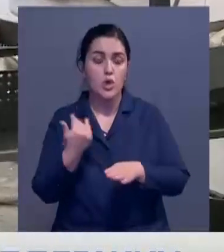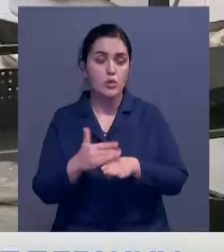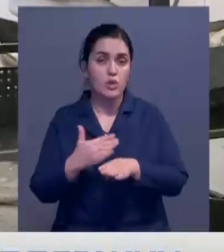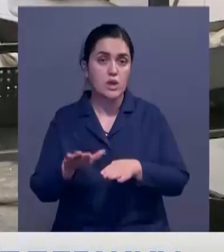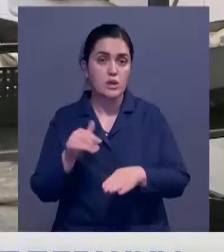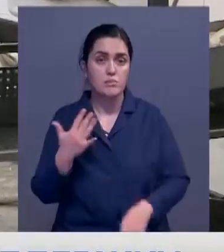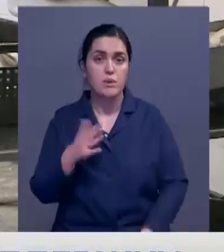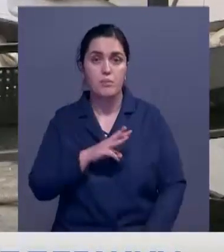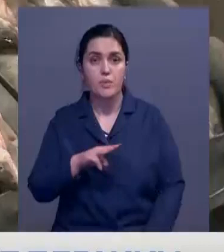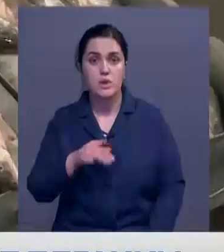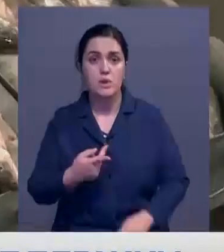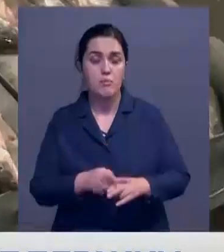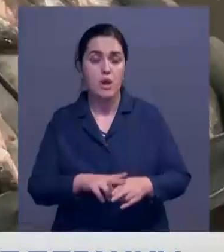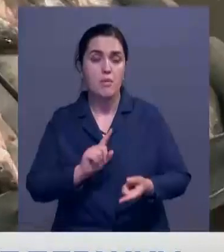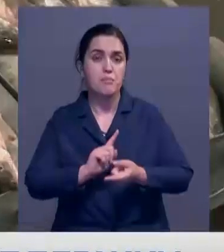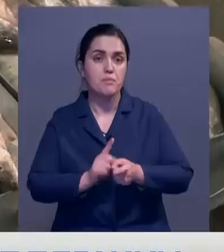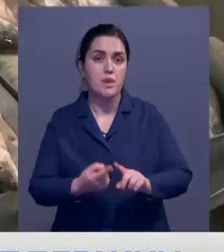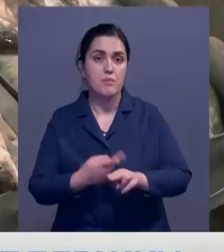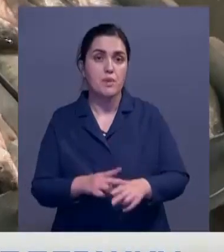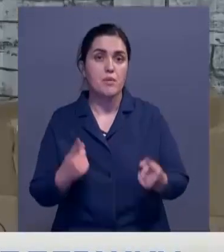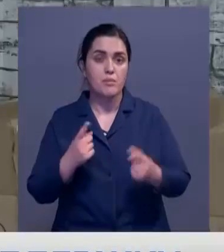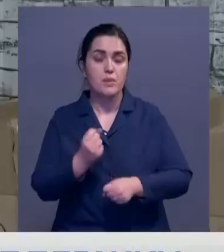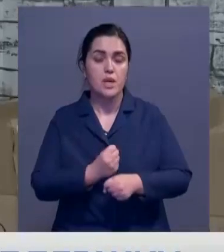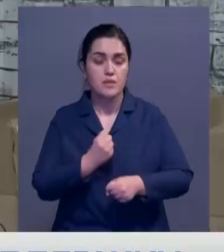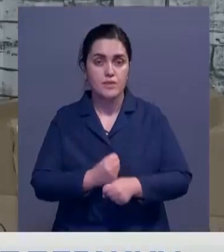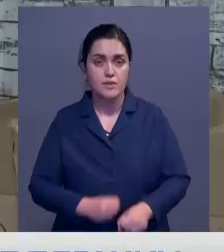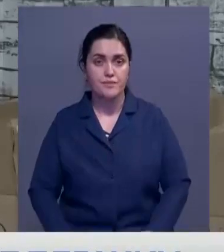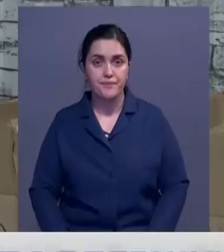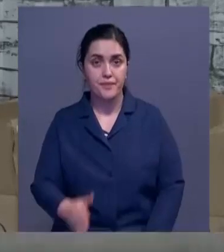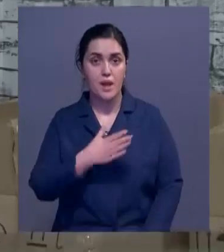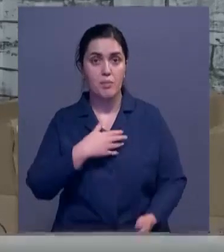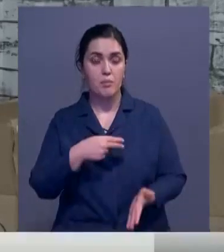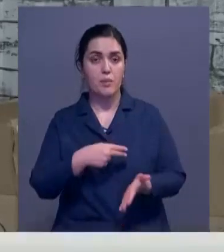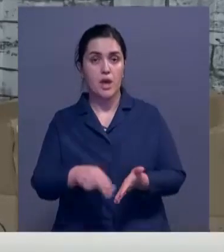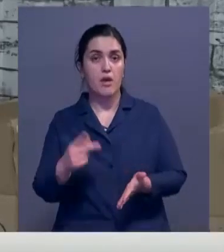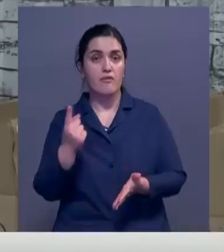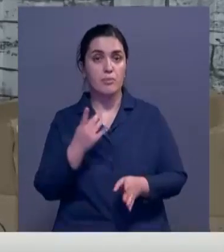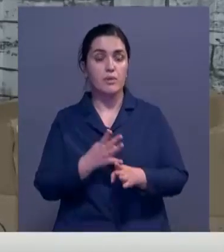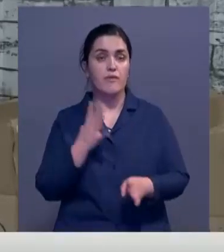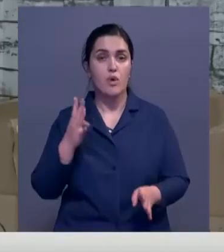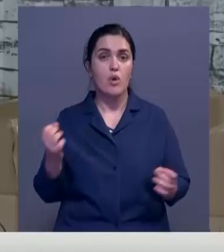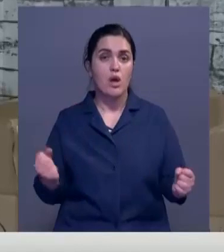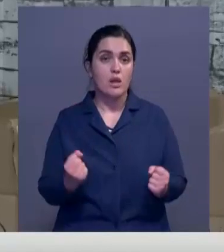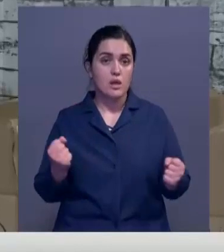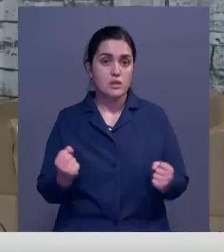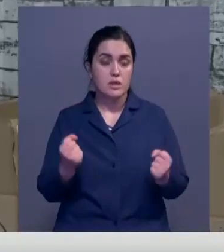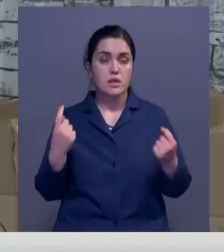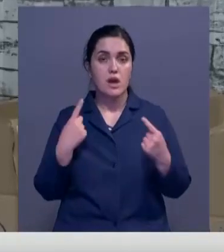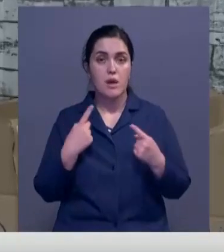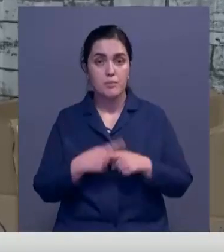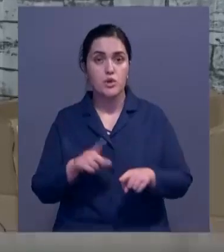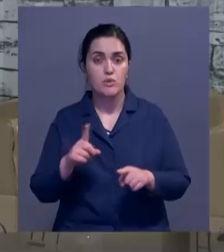тенге небольшой цех превратился в масштабное производство. Мы приобрели, во-первых, холодильники, холодильное оборудование,